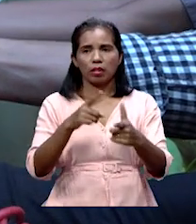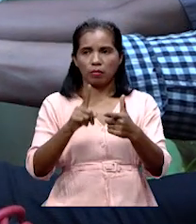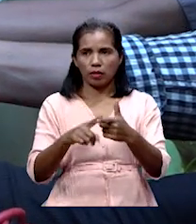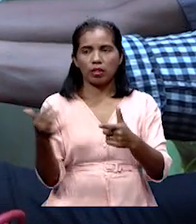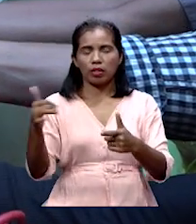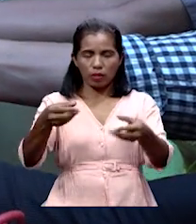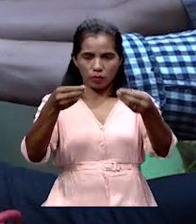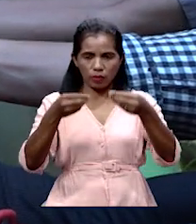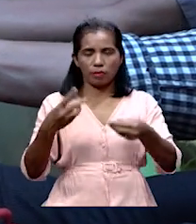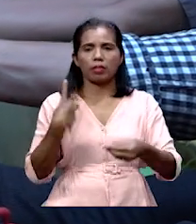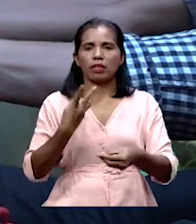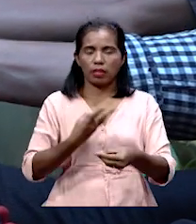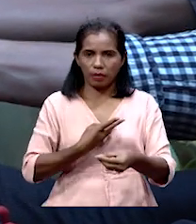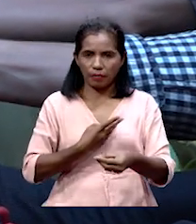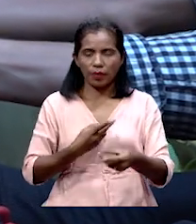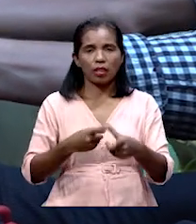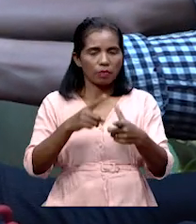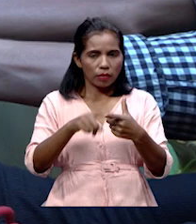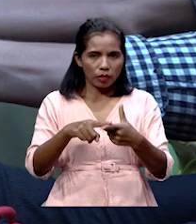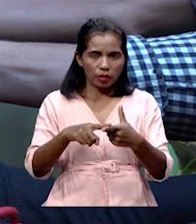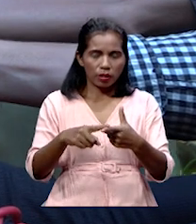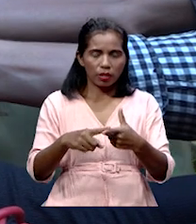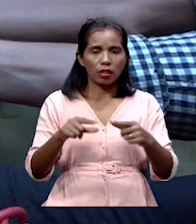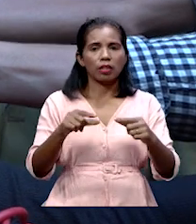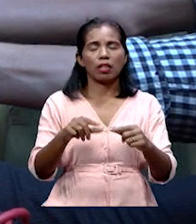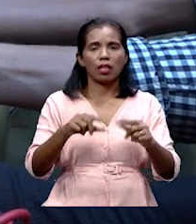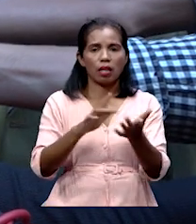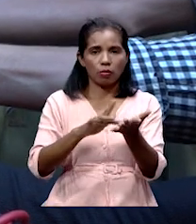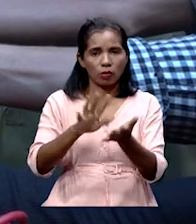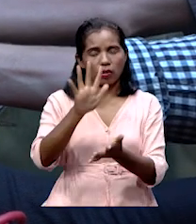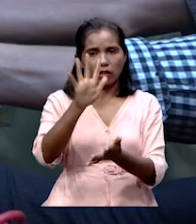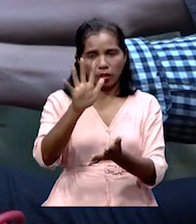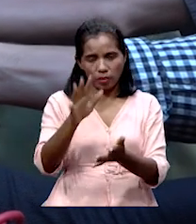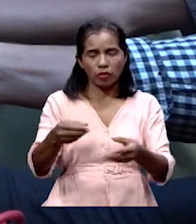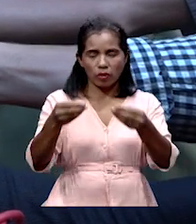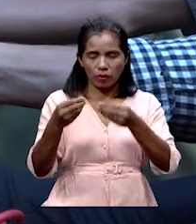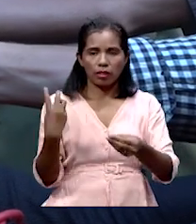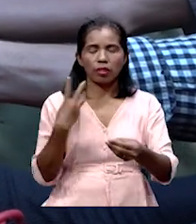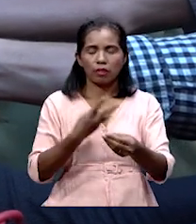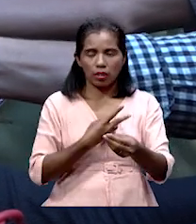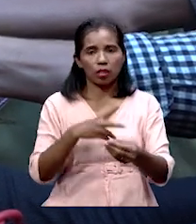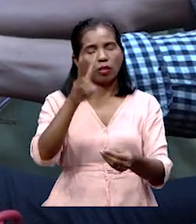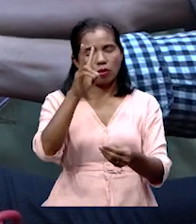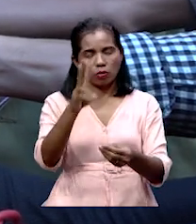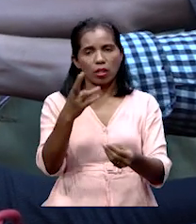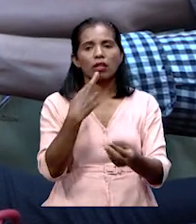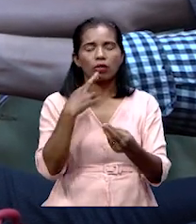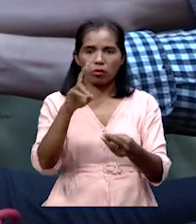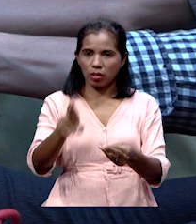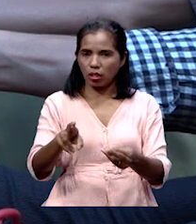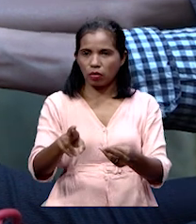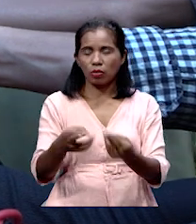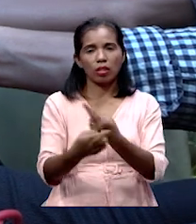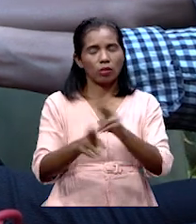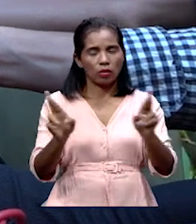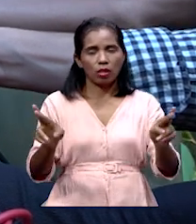sira fo ba ita. Tang ita husi item 5 item ruane bema sira relata fila fali mai ita ni resultado. Hatur kata ki harua ne